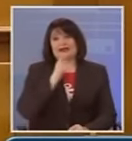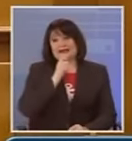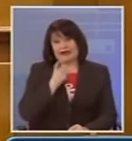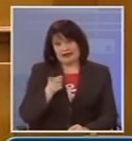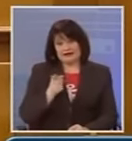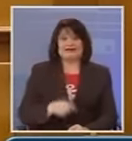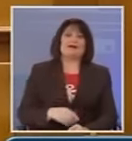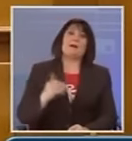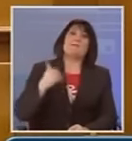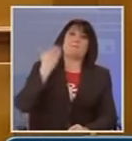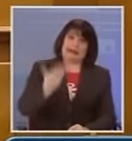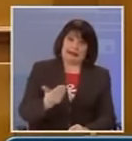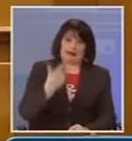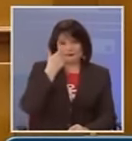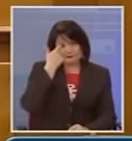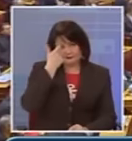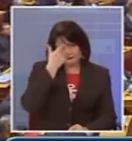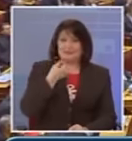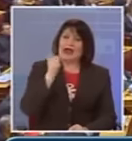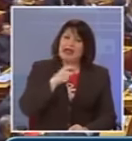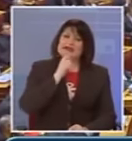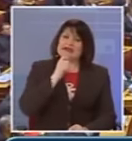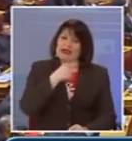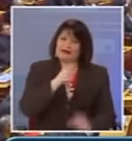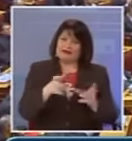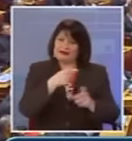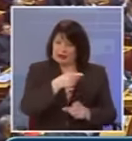Λίγο καιρό αργότερα, σε άλλη τηλεοπτική σας συνέντευξη,